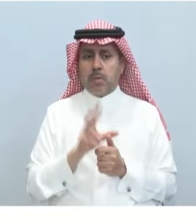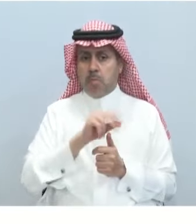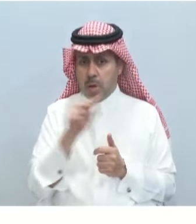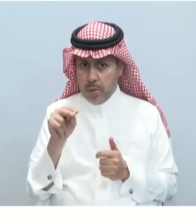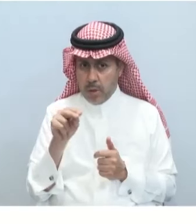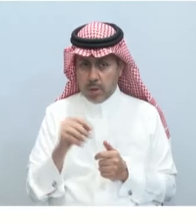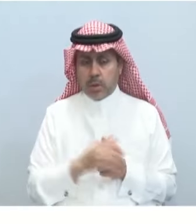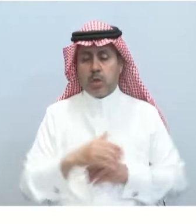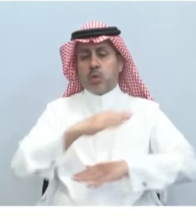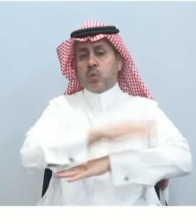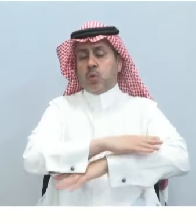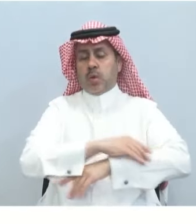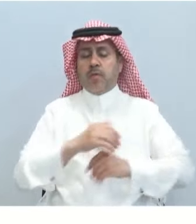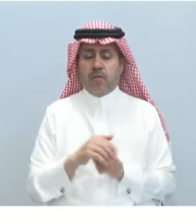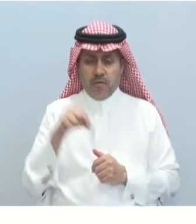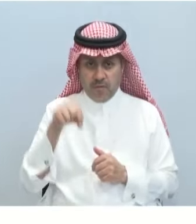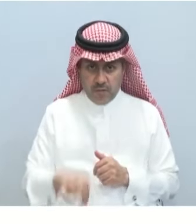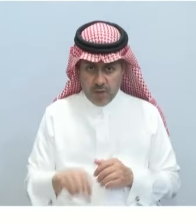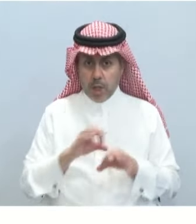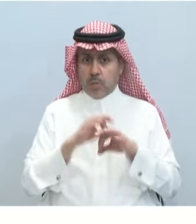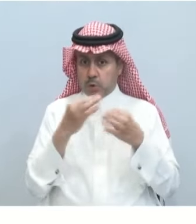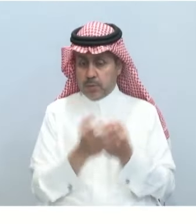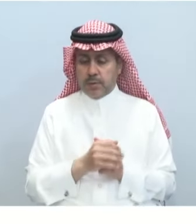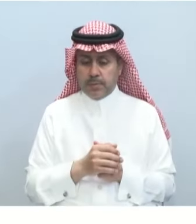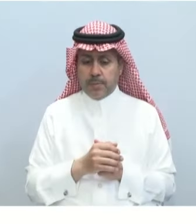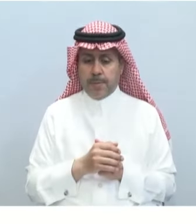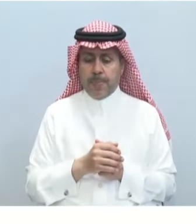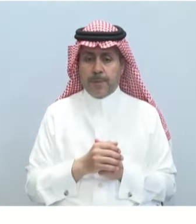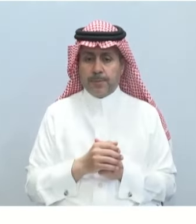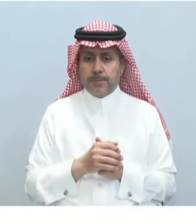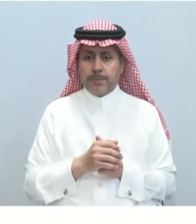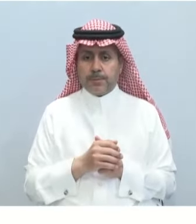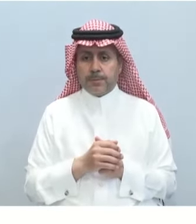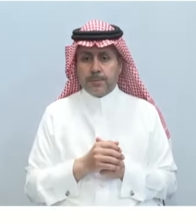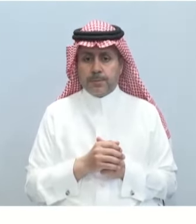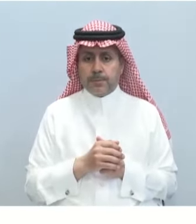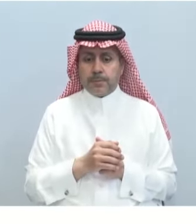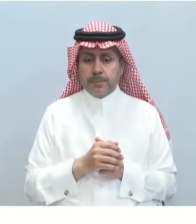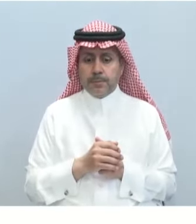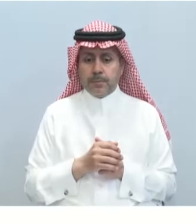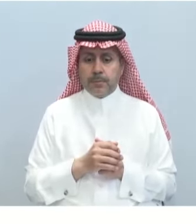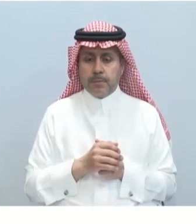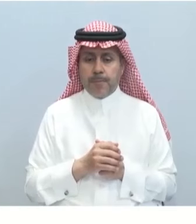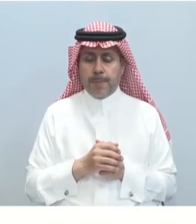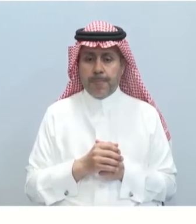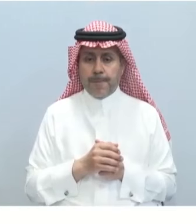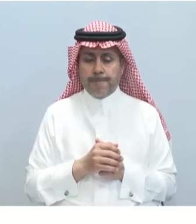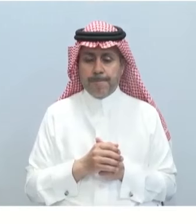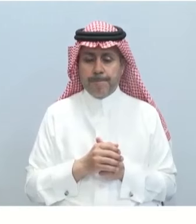السلوكيه في المجتمع التي تنبع عن وجود بيئه مناسبه لحدوث حالات الايذاء